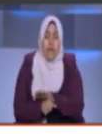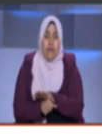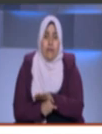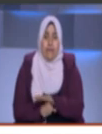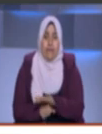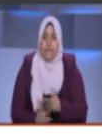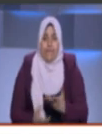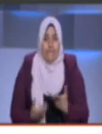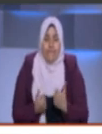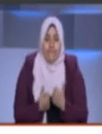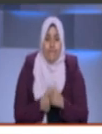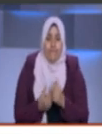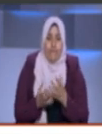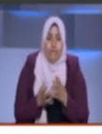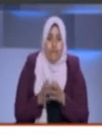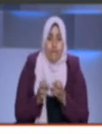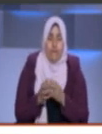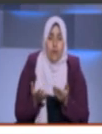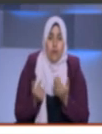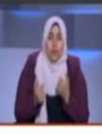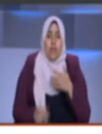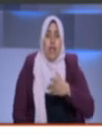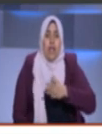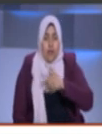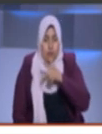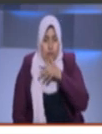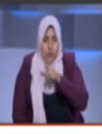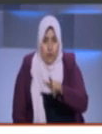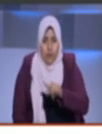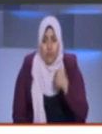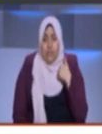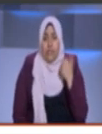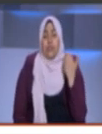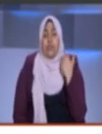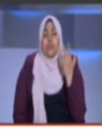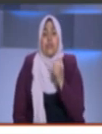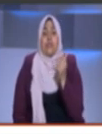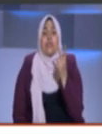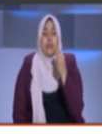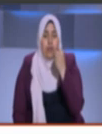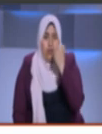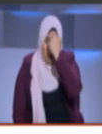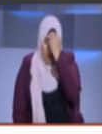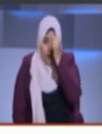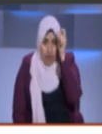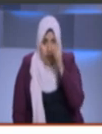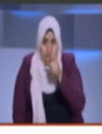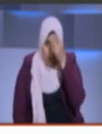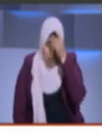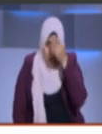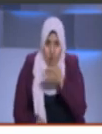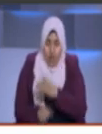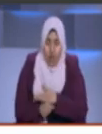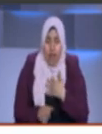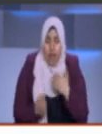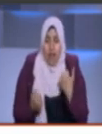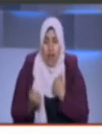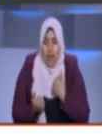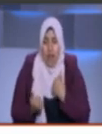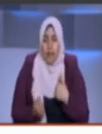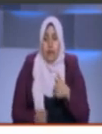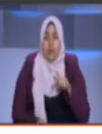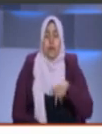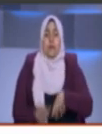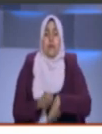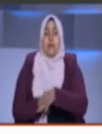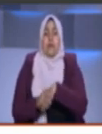يعني دينا دعيني اقول لك ان ال 20 ألف حاله وفاه حاول طبعا جيروم